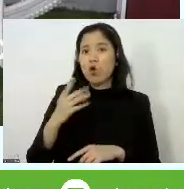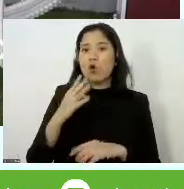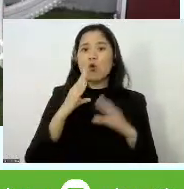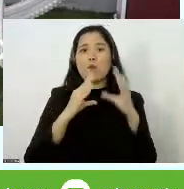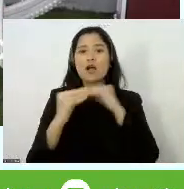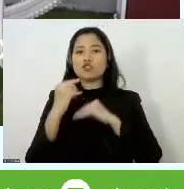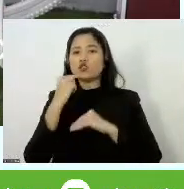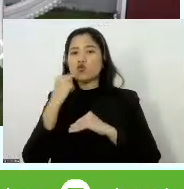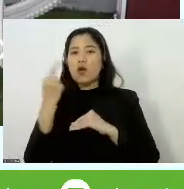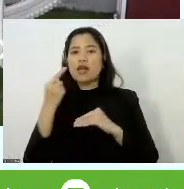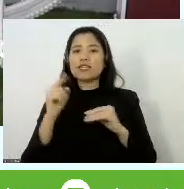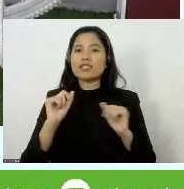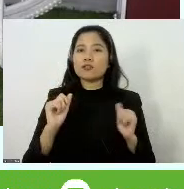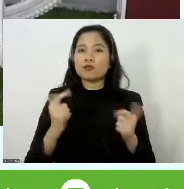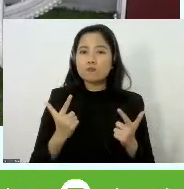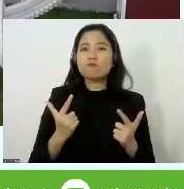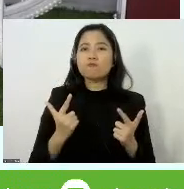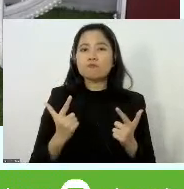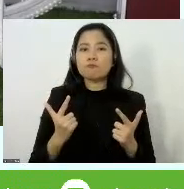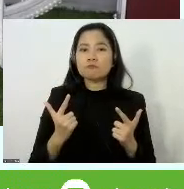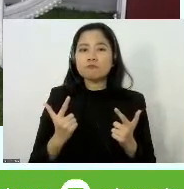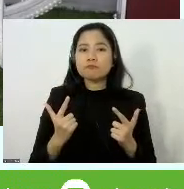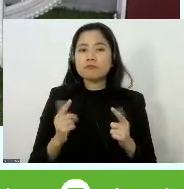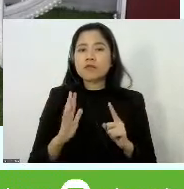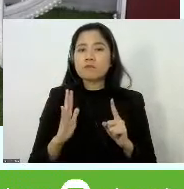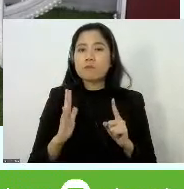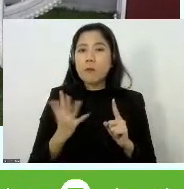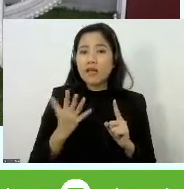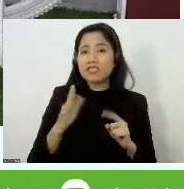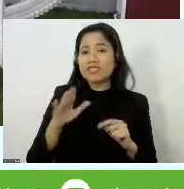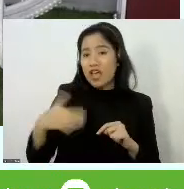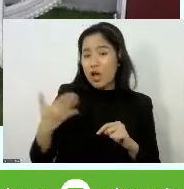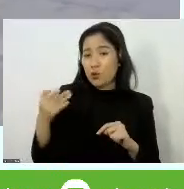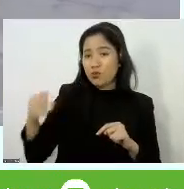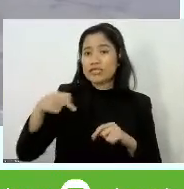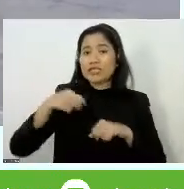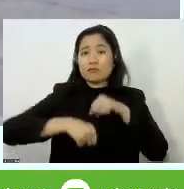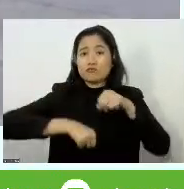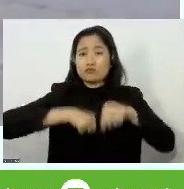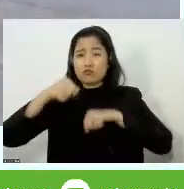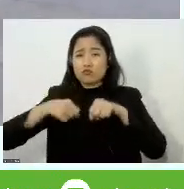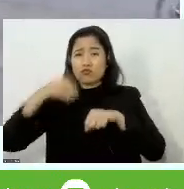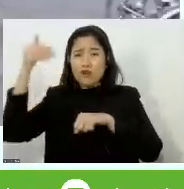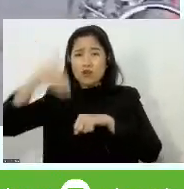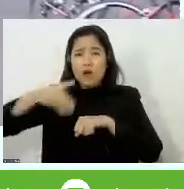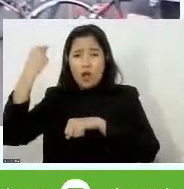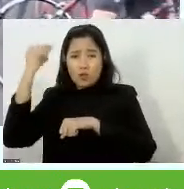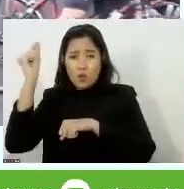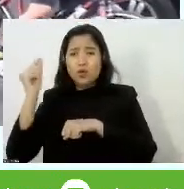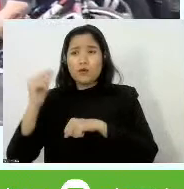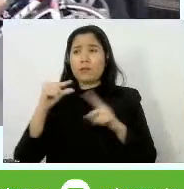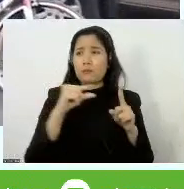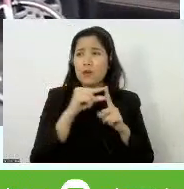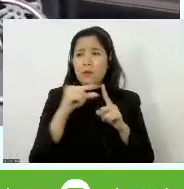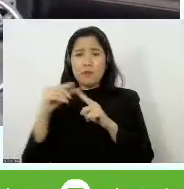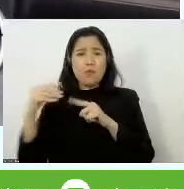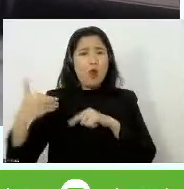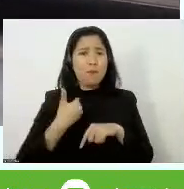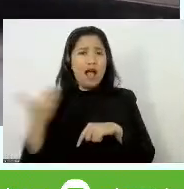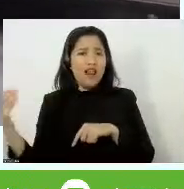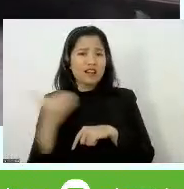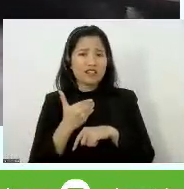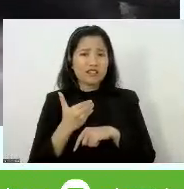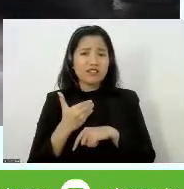lingkungan hidup maka 15 tahun Saya bersepeda ke kantor 25 km PP 50 km